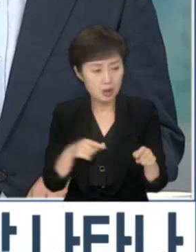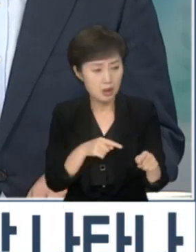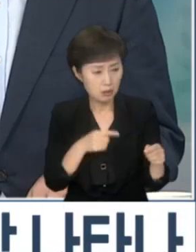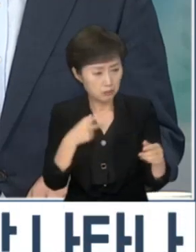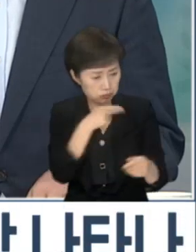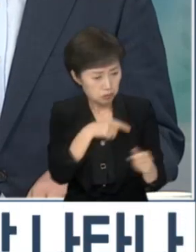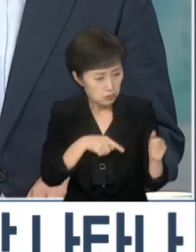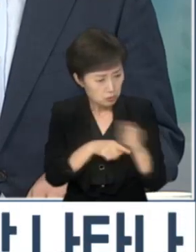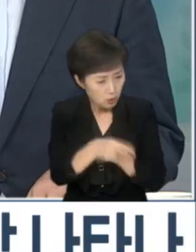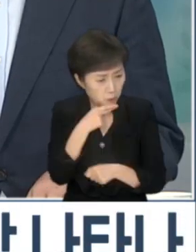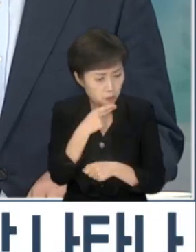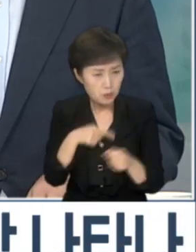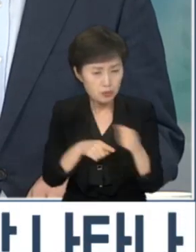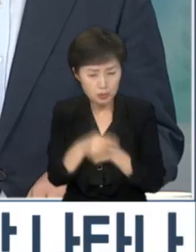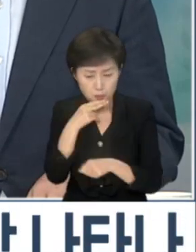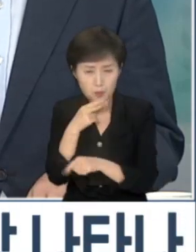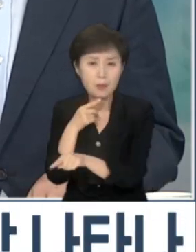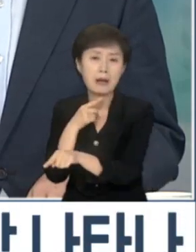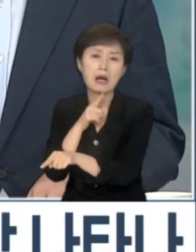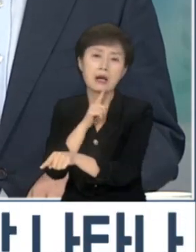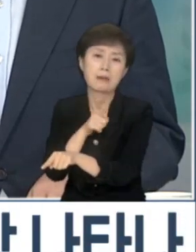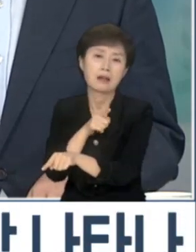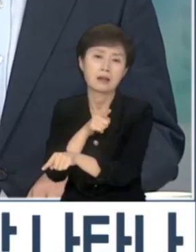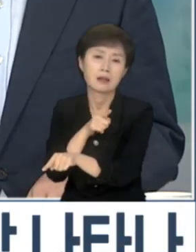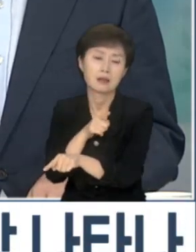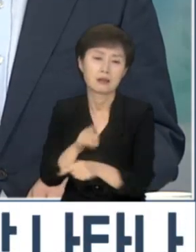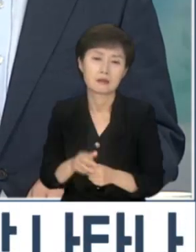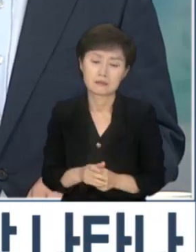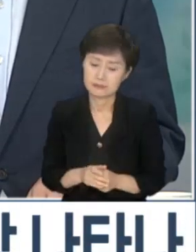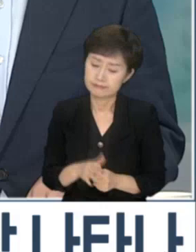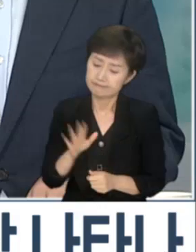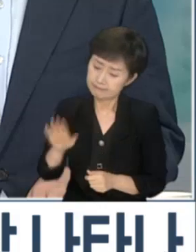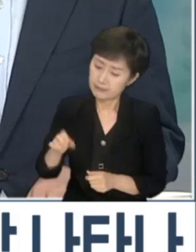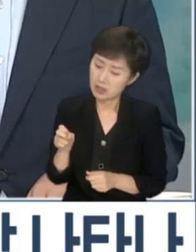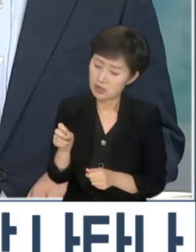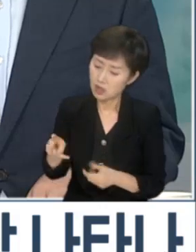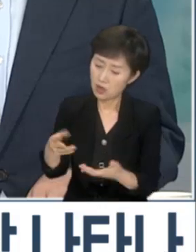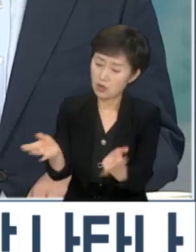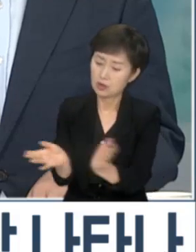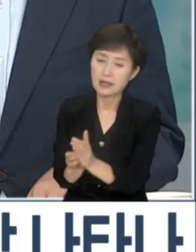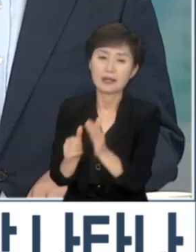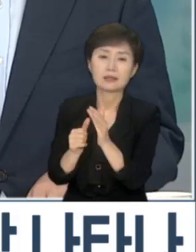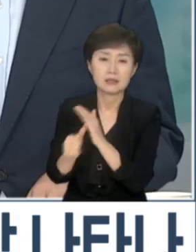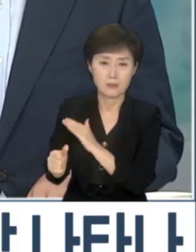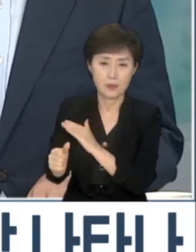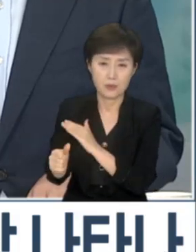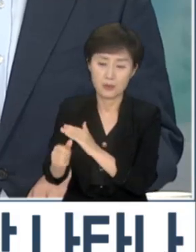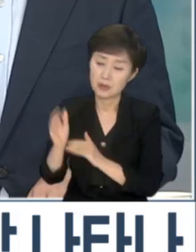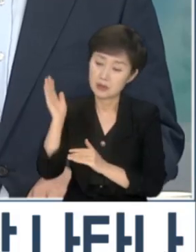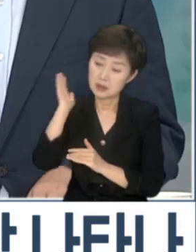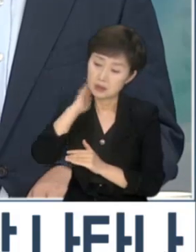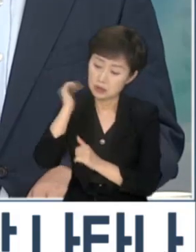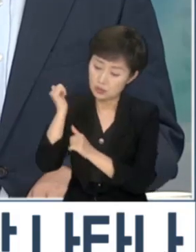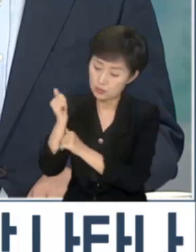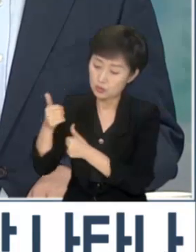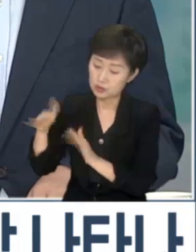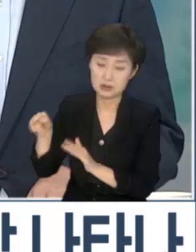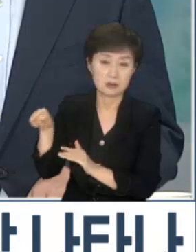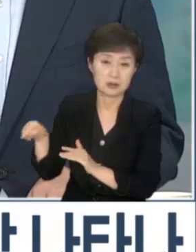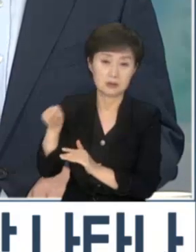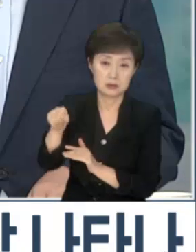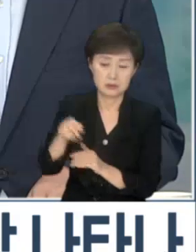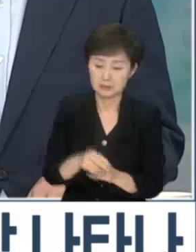뉘앙스가 여전히 깔려 있습니다 그래서 저는 여당 대표 그리고 대통령실에서 지금